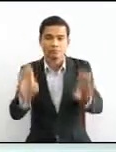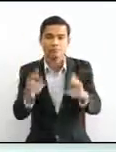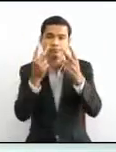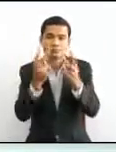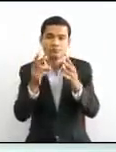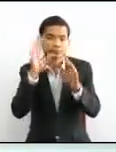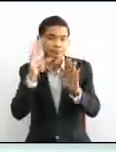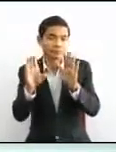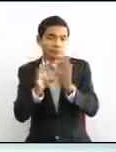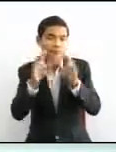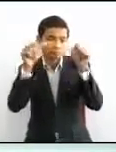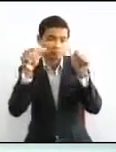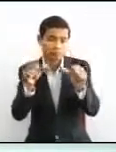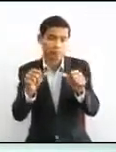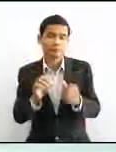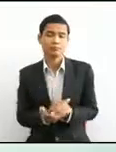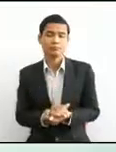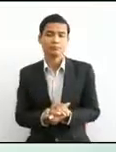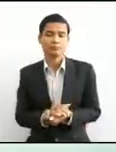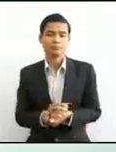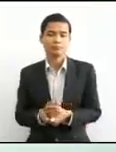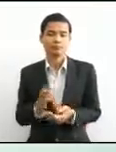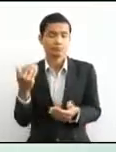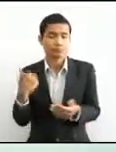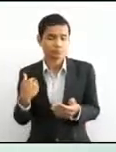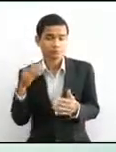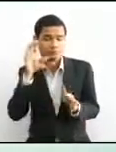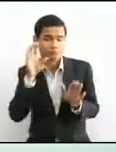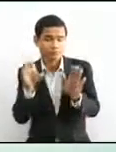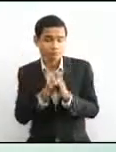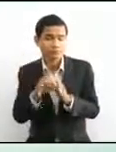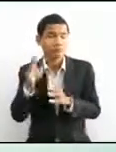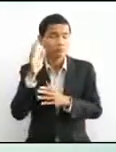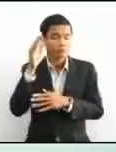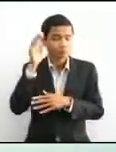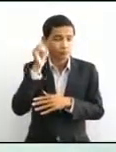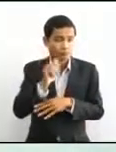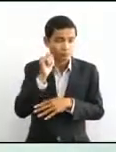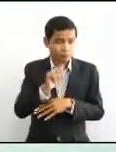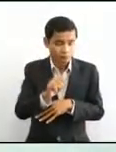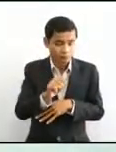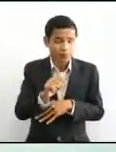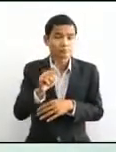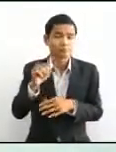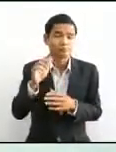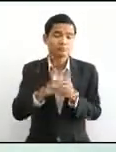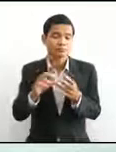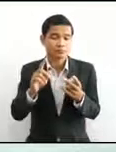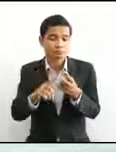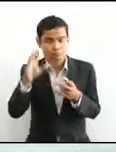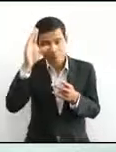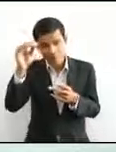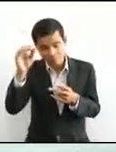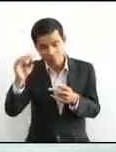khen ná tập chà cứ miên rục rục mình ủng sợi chà rục mình ủng pro